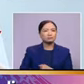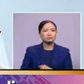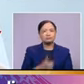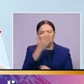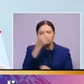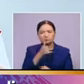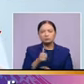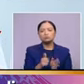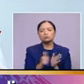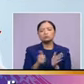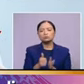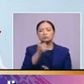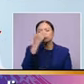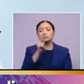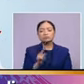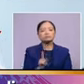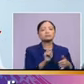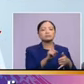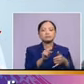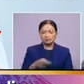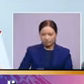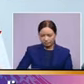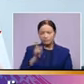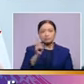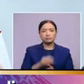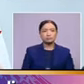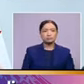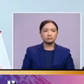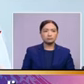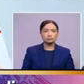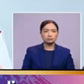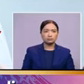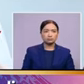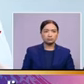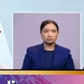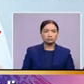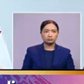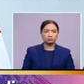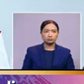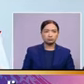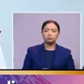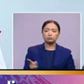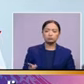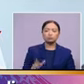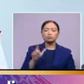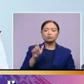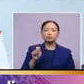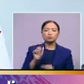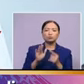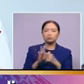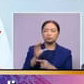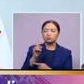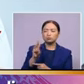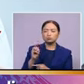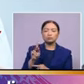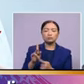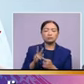ออกล่ะใช่ไหม เราไม่ได้ตกเขา ก็มันไม่สามารถจะรักษาอุดมการณ์เดิมไม่ได้แล้ว